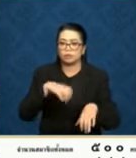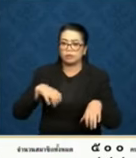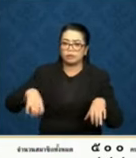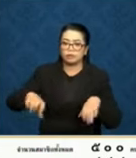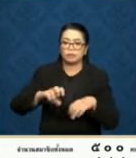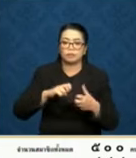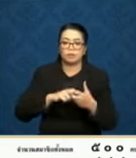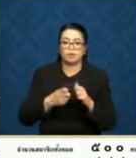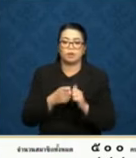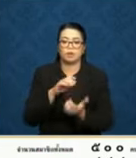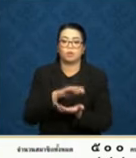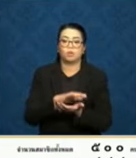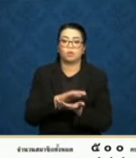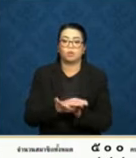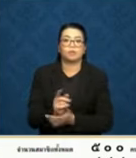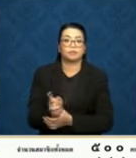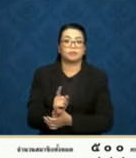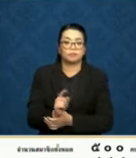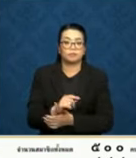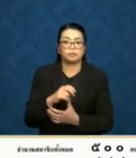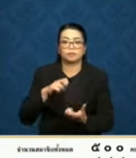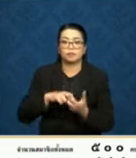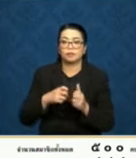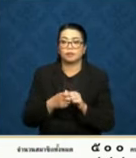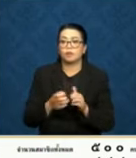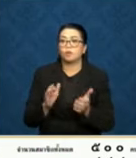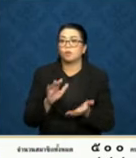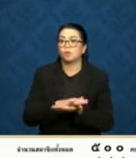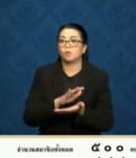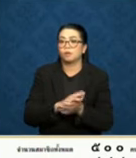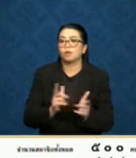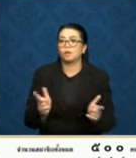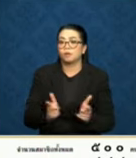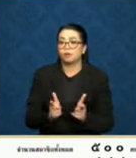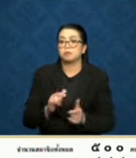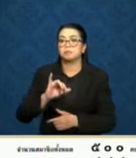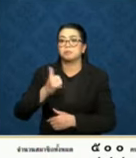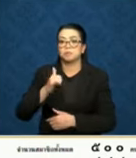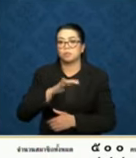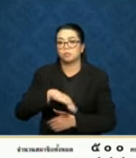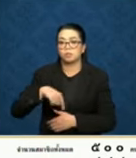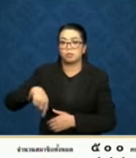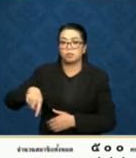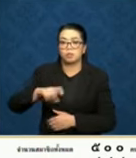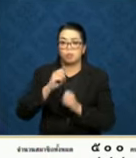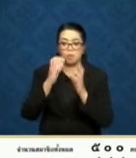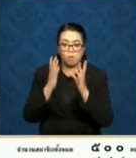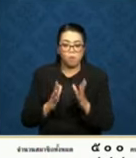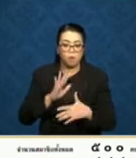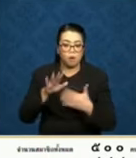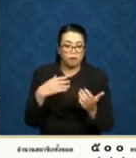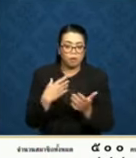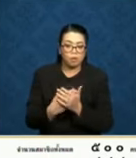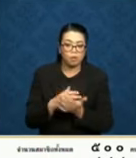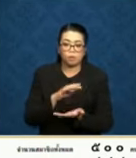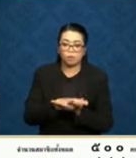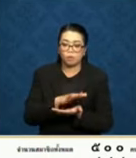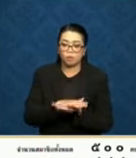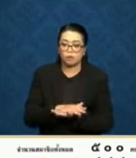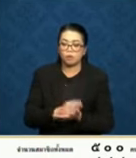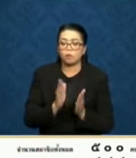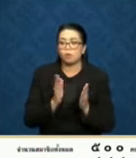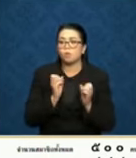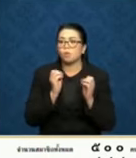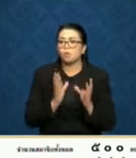ัญหาของโเรีนขนาด lecq neighborhoodปัหาของโเรนขนาด LEC ก็คือ ในบางโงเรีนมีครูทalnızลงเรีนคนหนึ่ 2